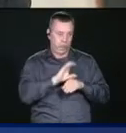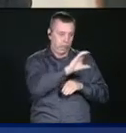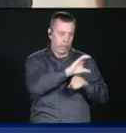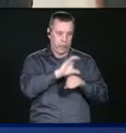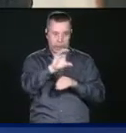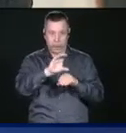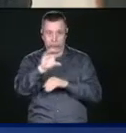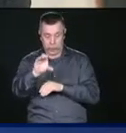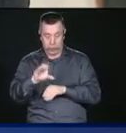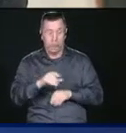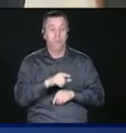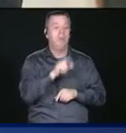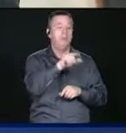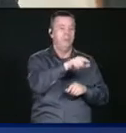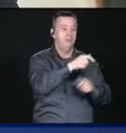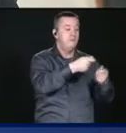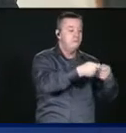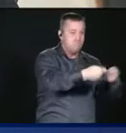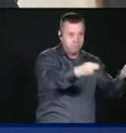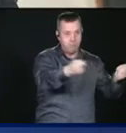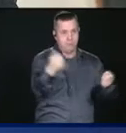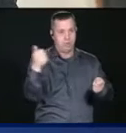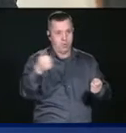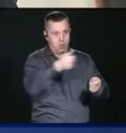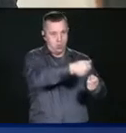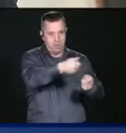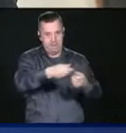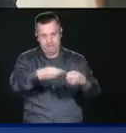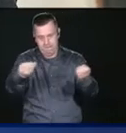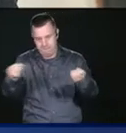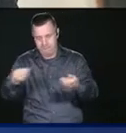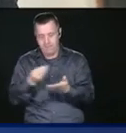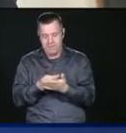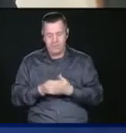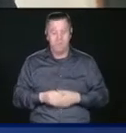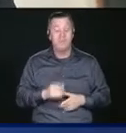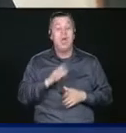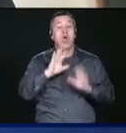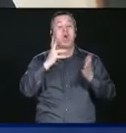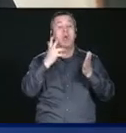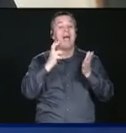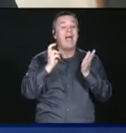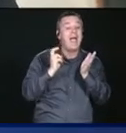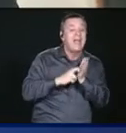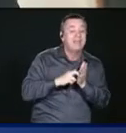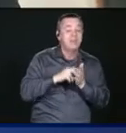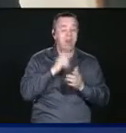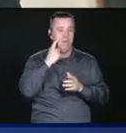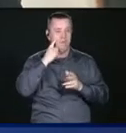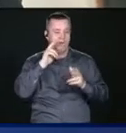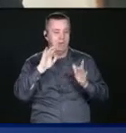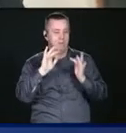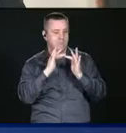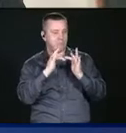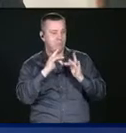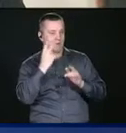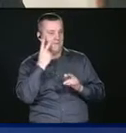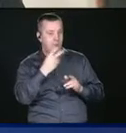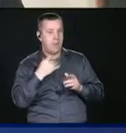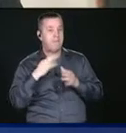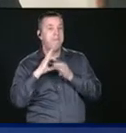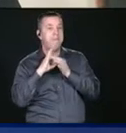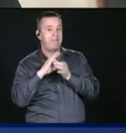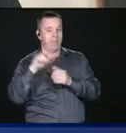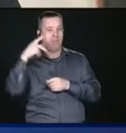critères d'admissibilité et les détails concernant le processus d'inscription seront publiés sur les sites Web de nos partenaires, mais la